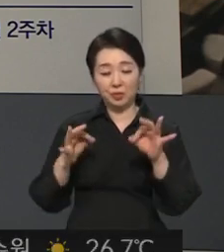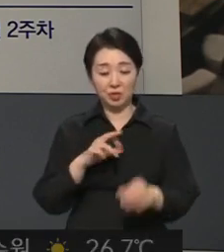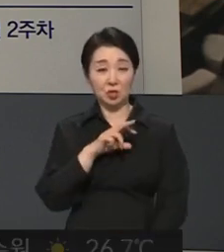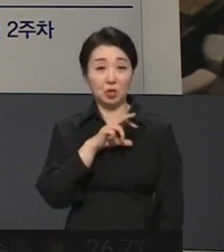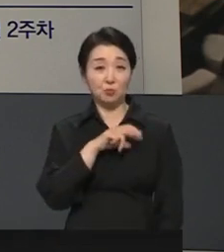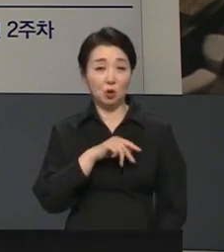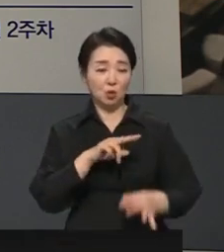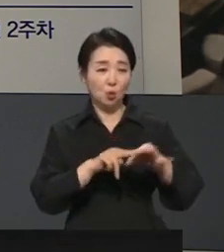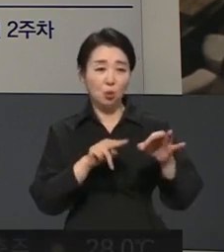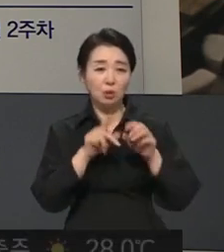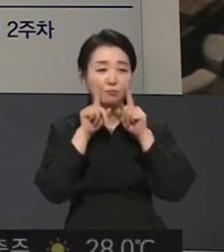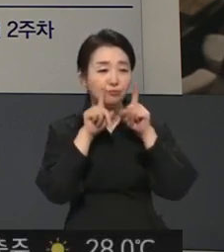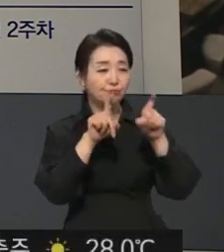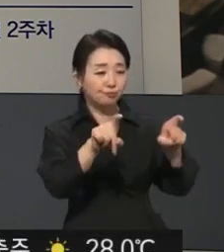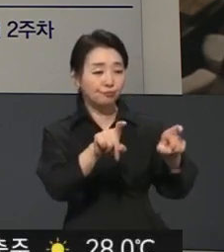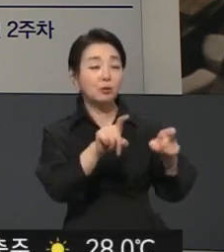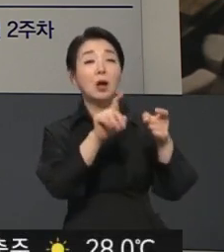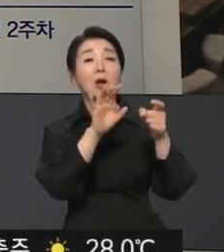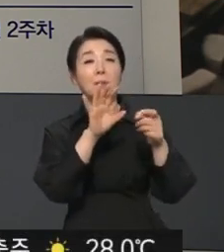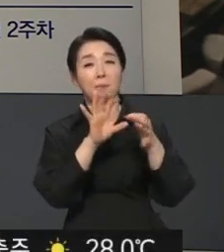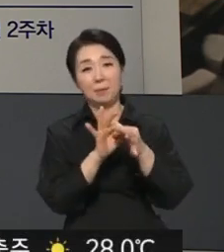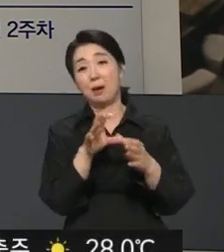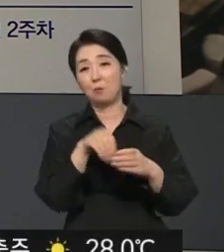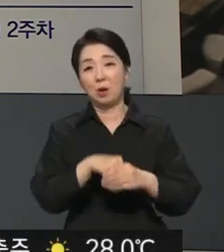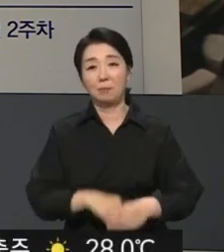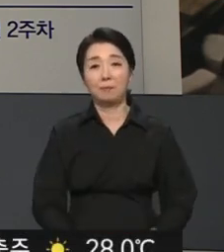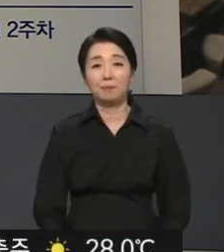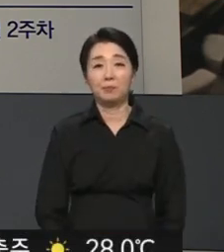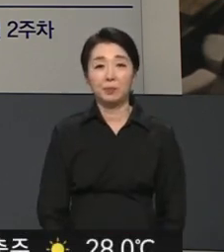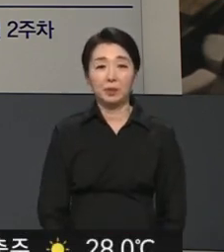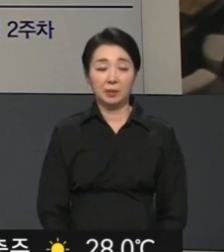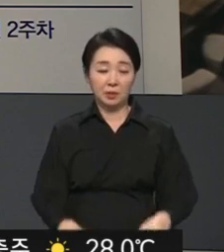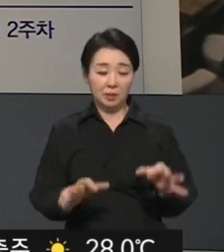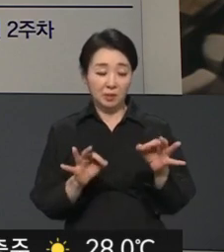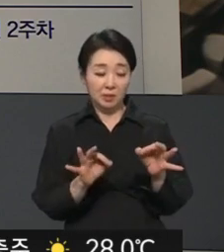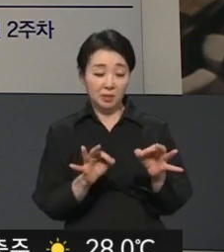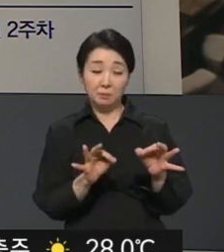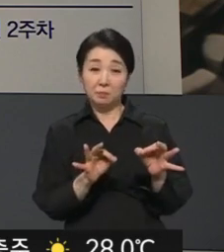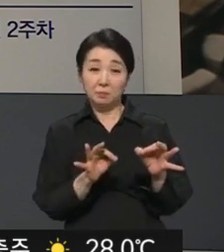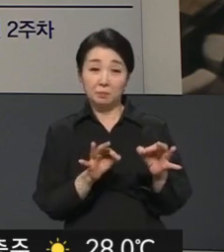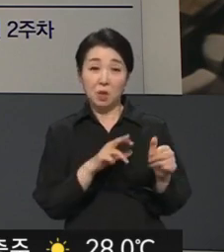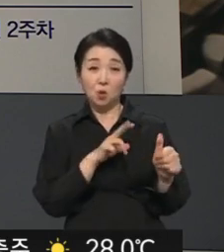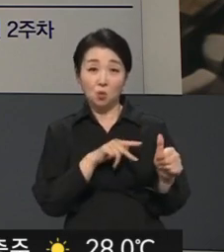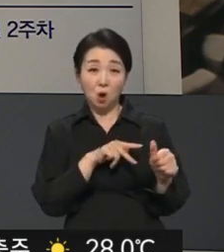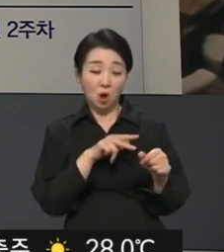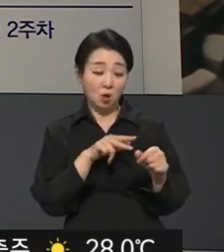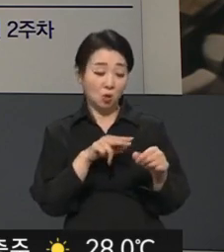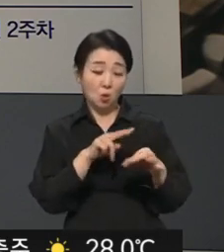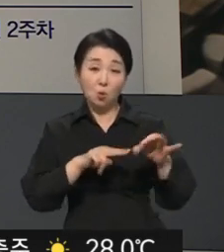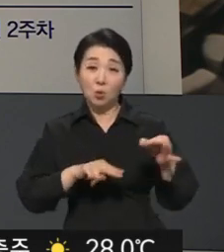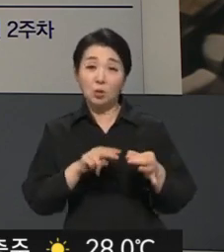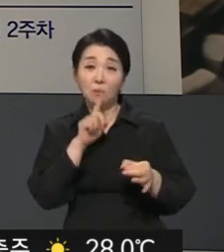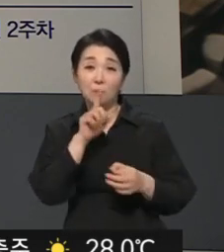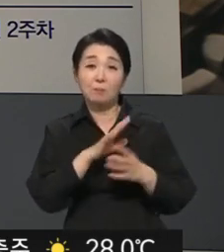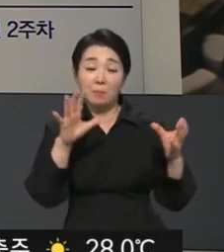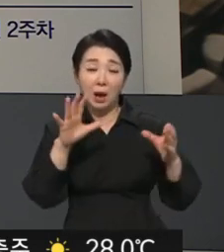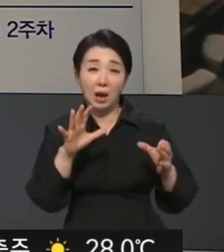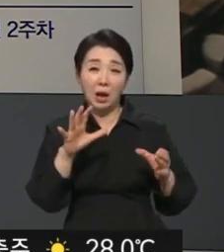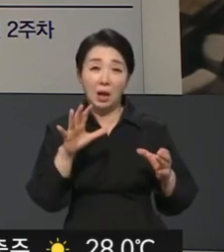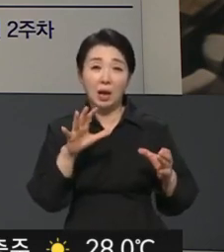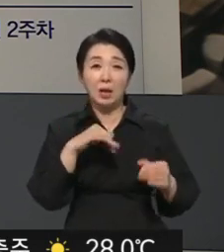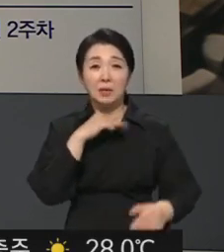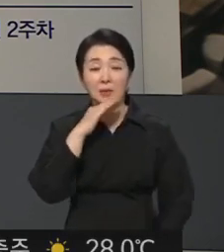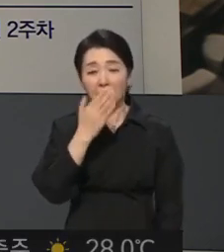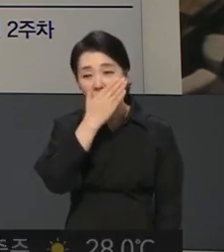코인 의혹에 대해서만 좀 반영이 된 상태입니다. 김 의원의 코인 논란의 경우에는 2030 청년 세대 지지율에도 영향을